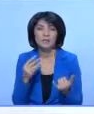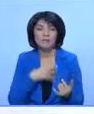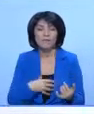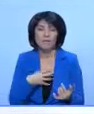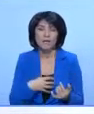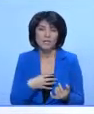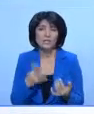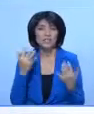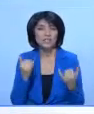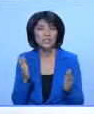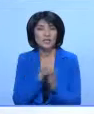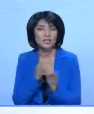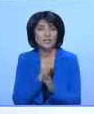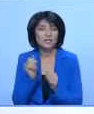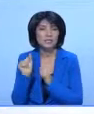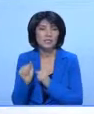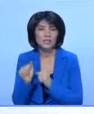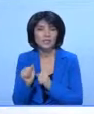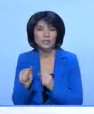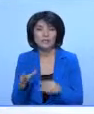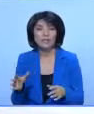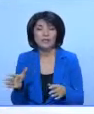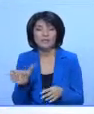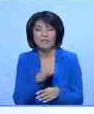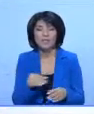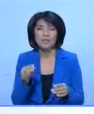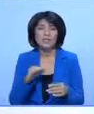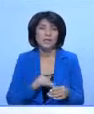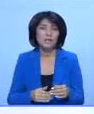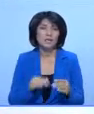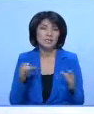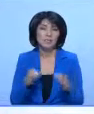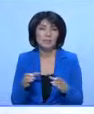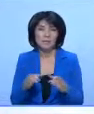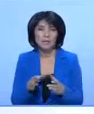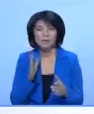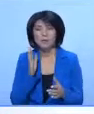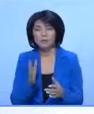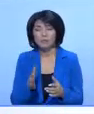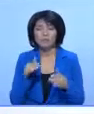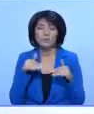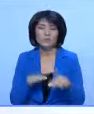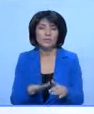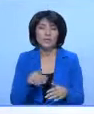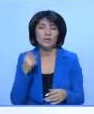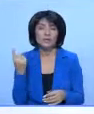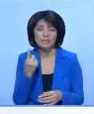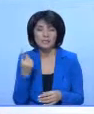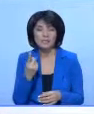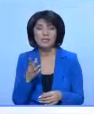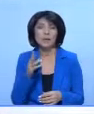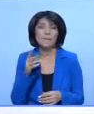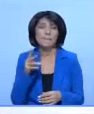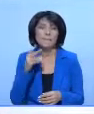табиғатты қорғау іс-шараларына облыстағы алпауыт кәсіпорындар белсенді атсалысып келеді. Солардың бірі Павлодар мұнай химия